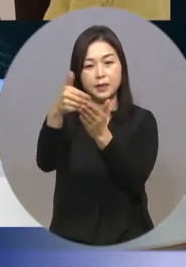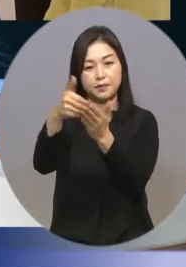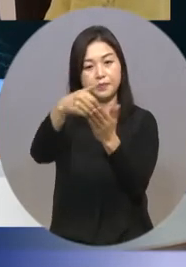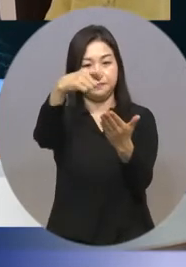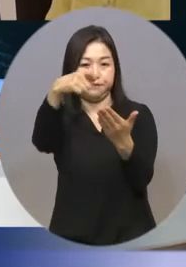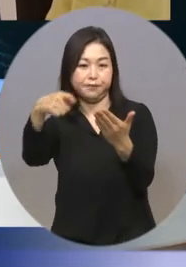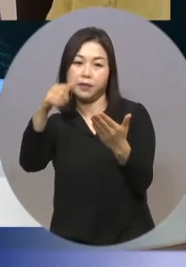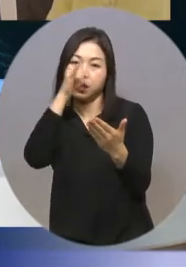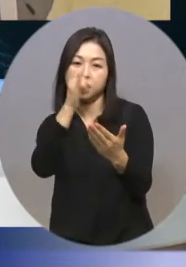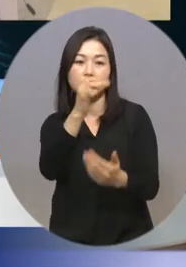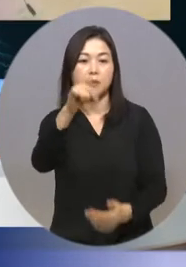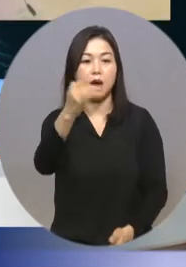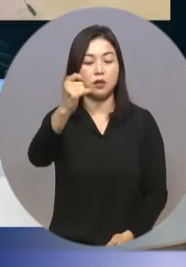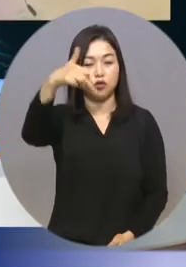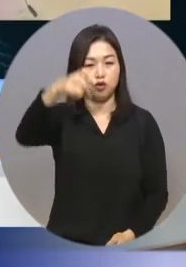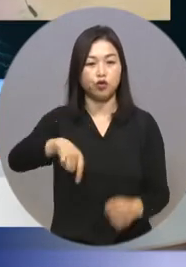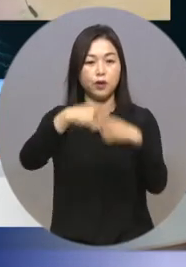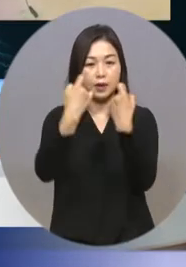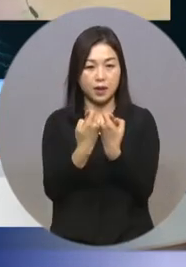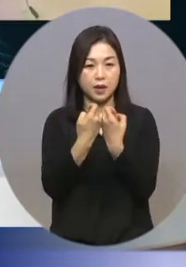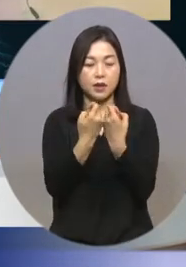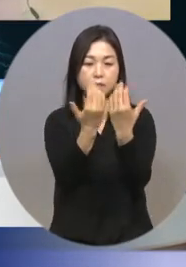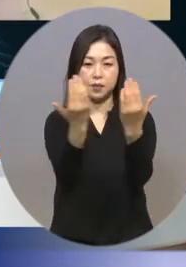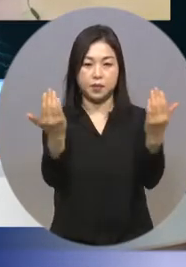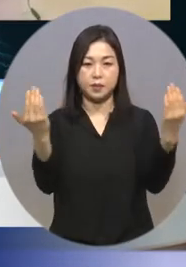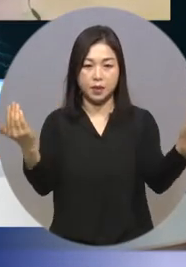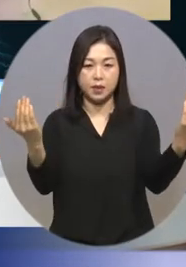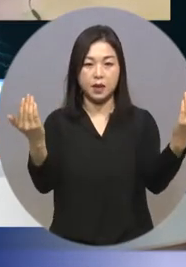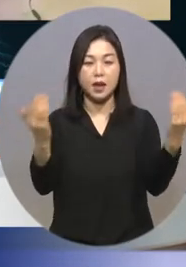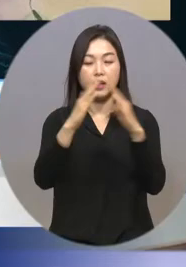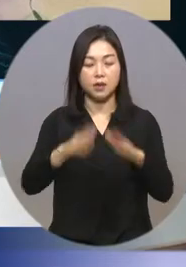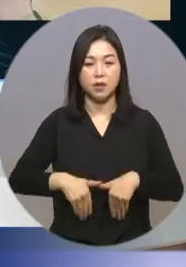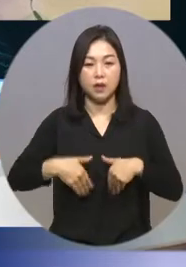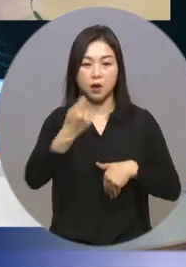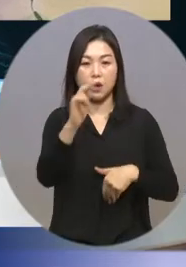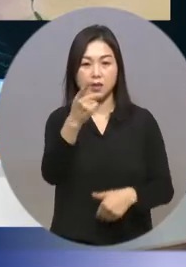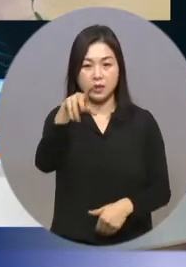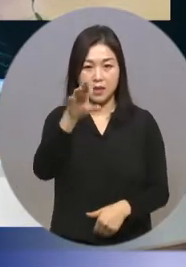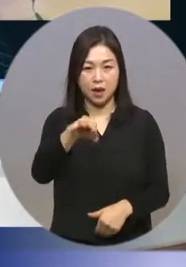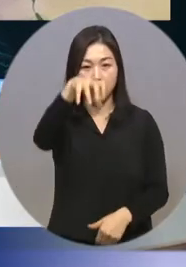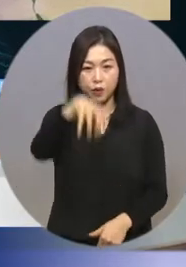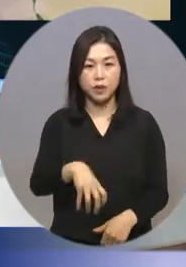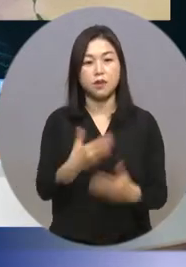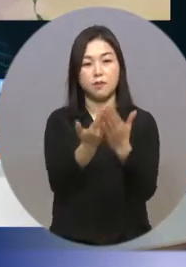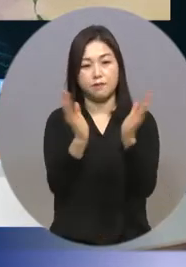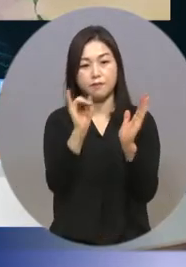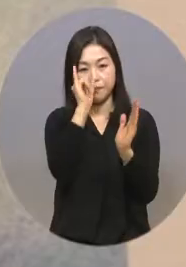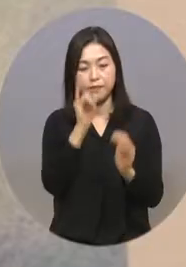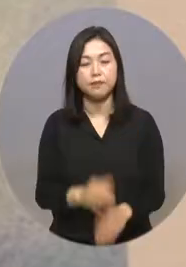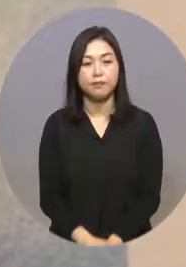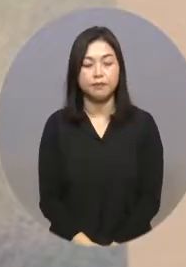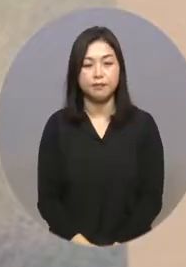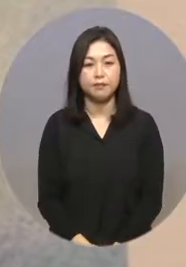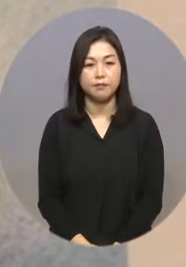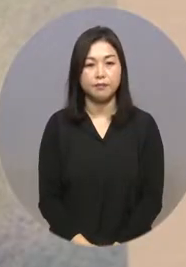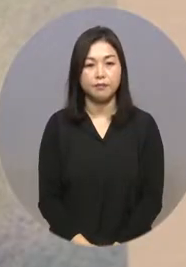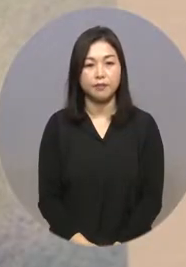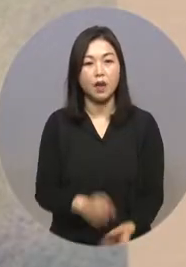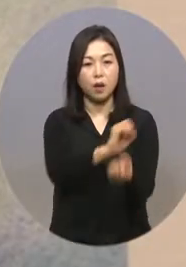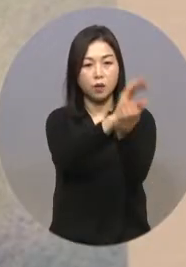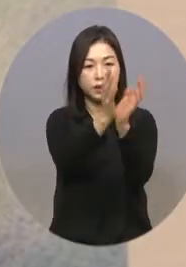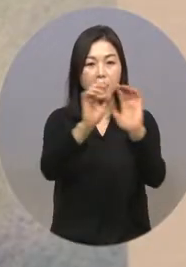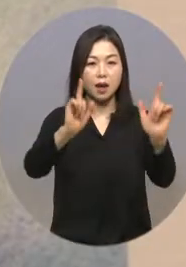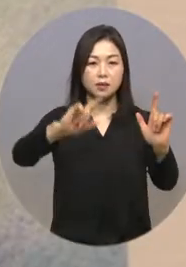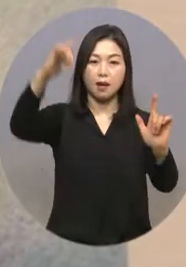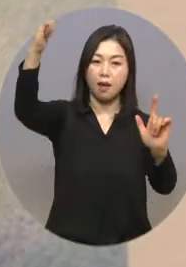군주 작가의 개인전 의 전남 광양을 찾아왔습니다 이소영 기자가 만나봤습니다 꽃이 늘